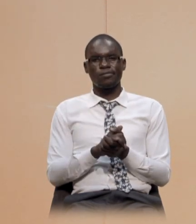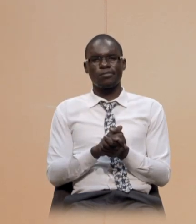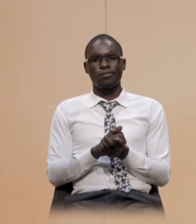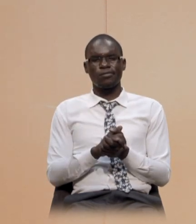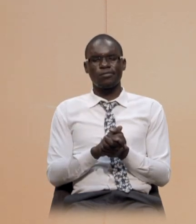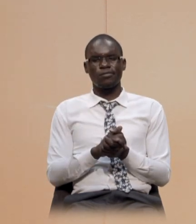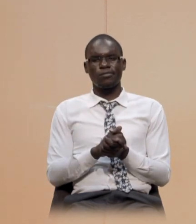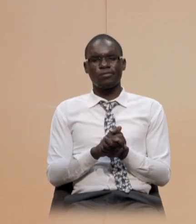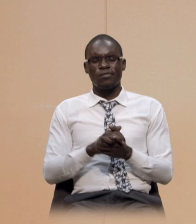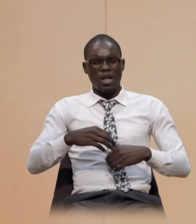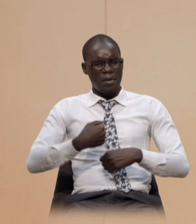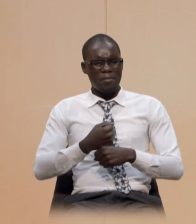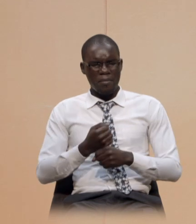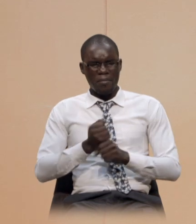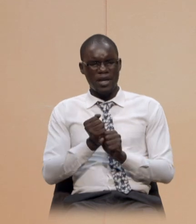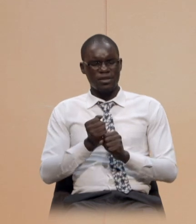musikasirishe watoto.